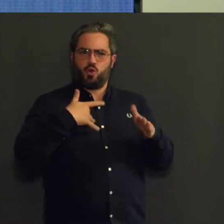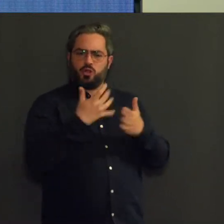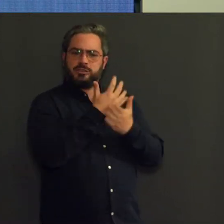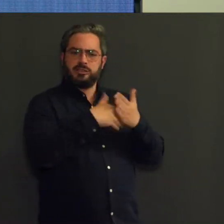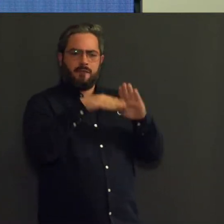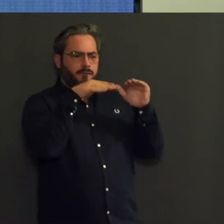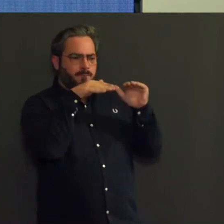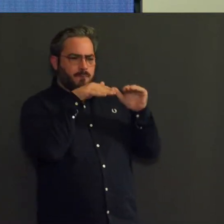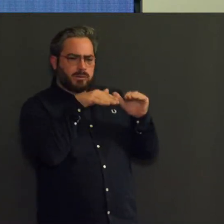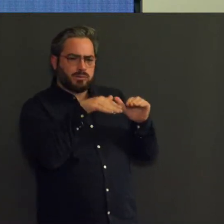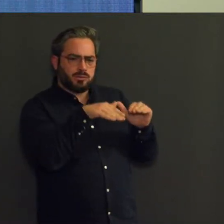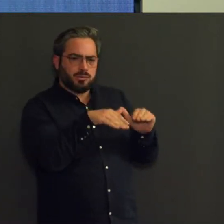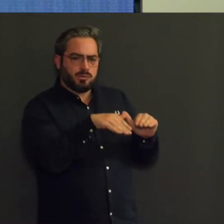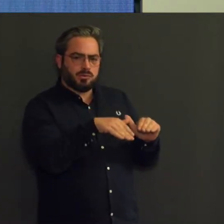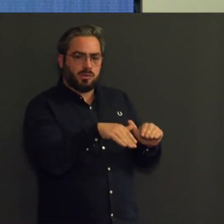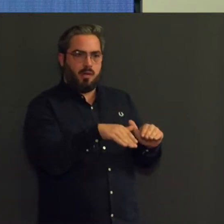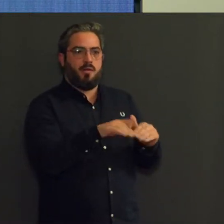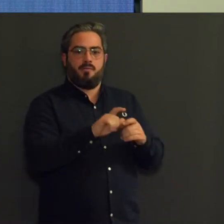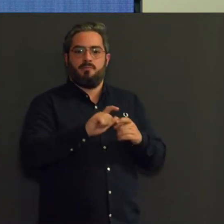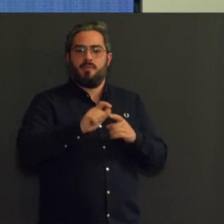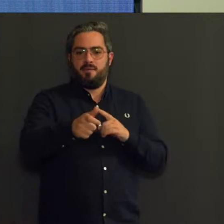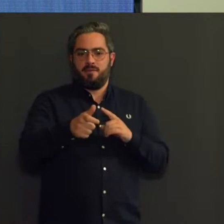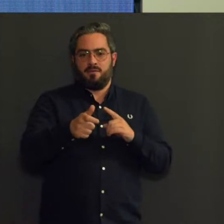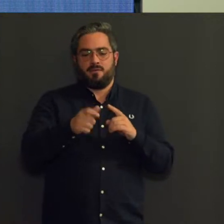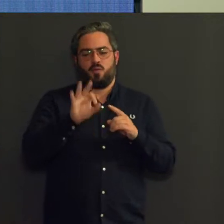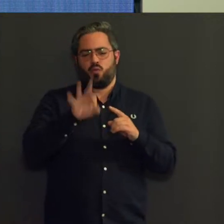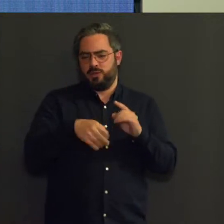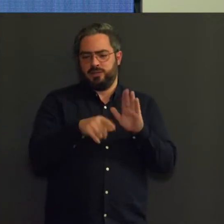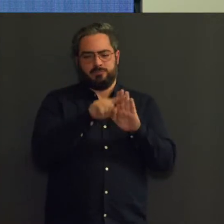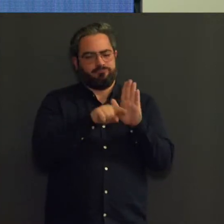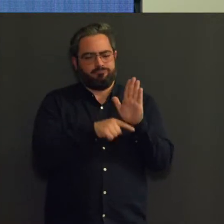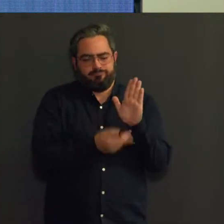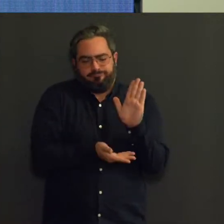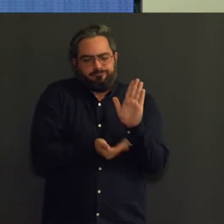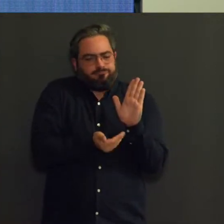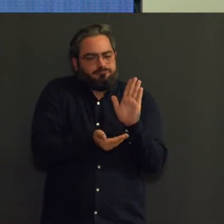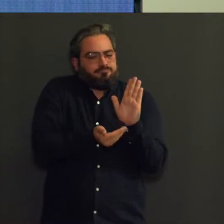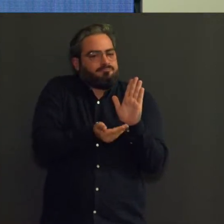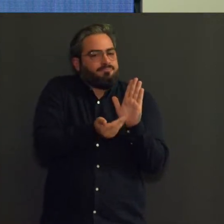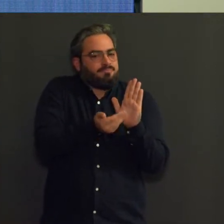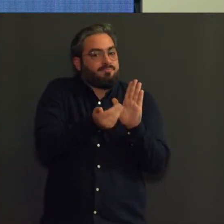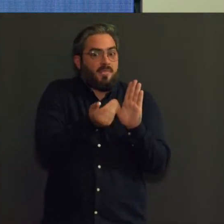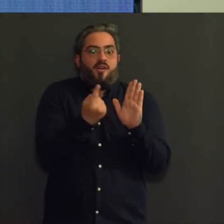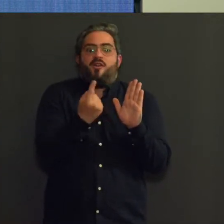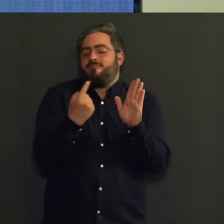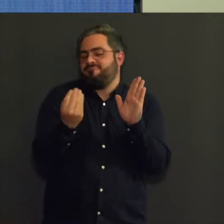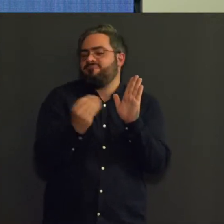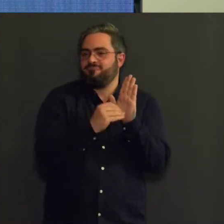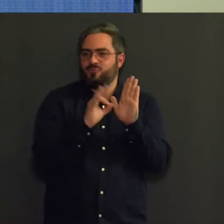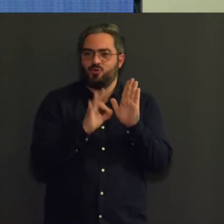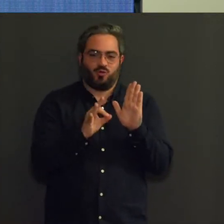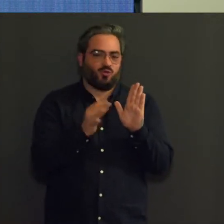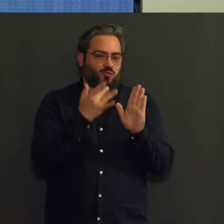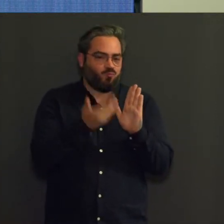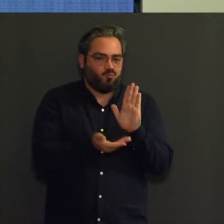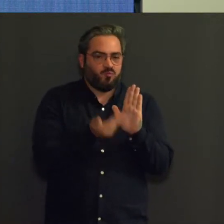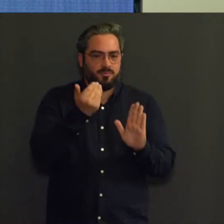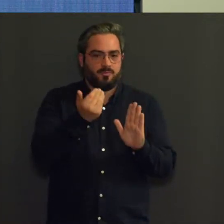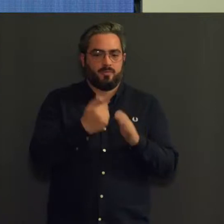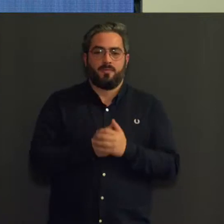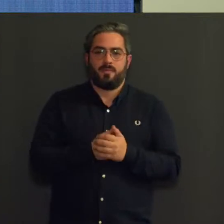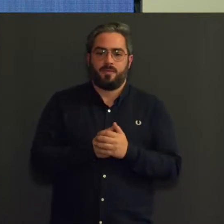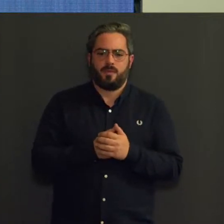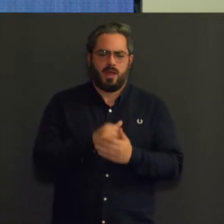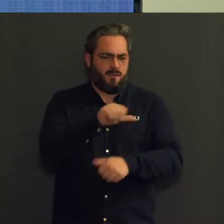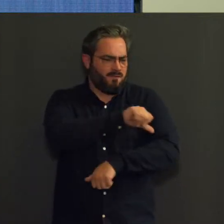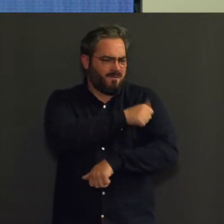puisse arriver le plus rapidement possible à différents assouplissements, dont celui-là. Il n'y a pas que la vaccination qui